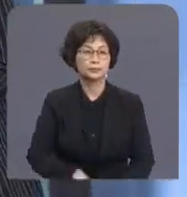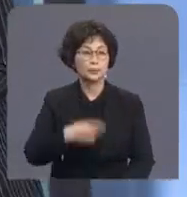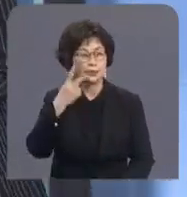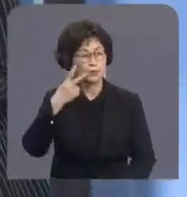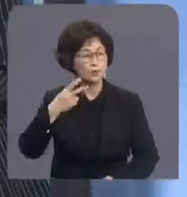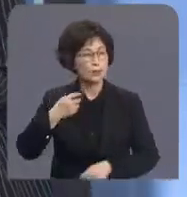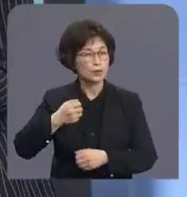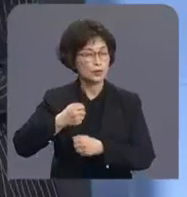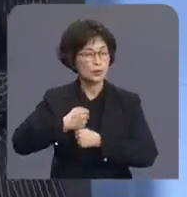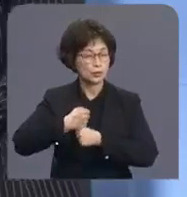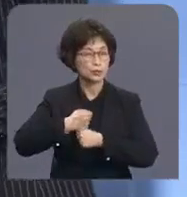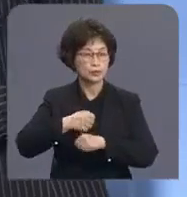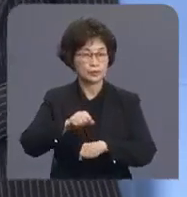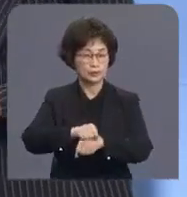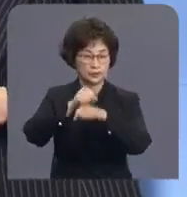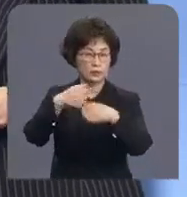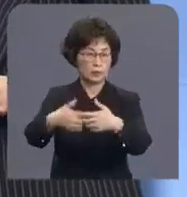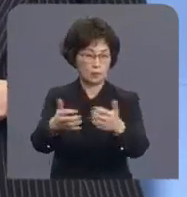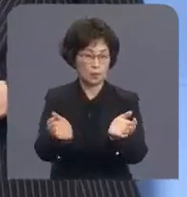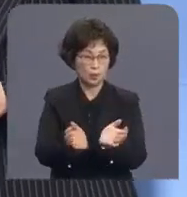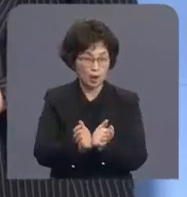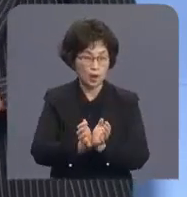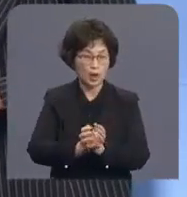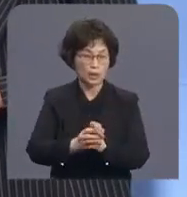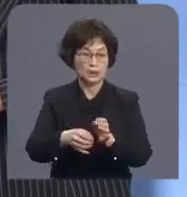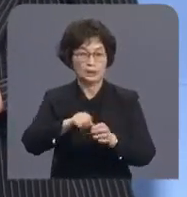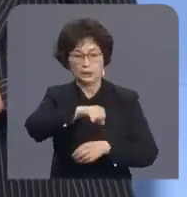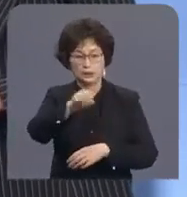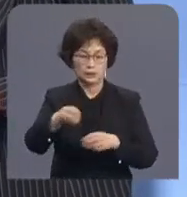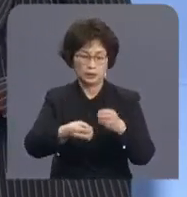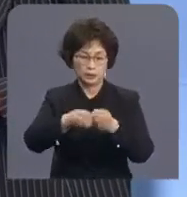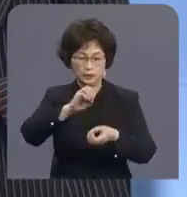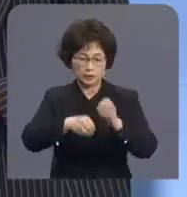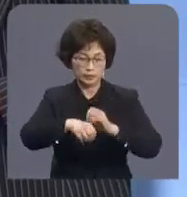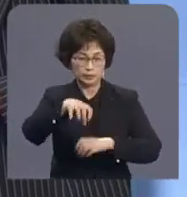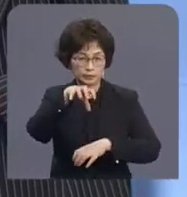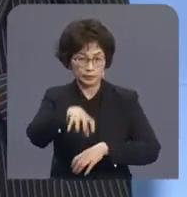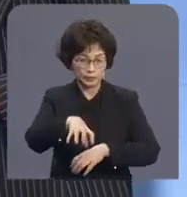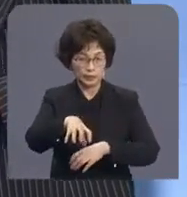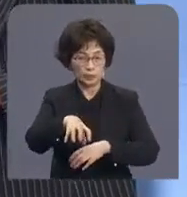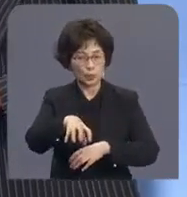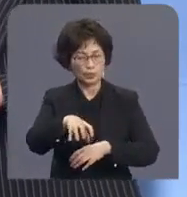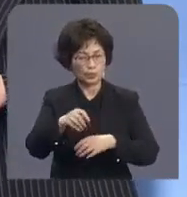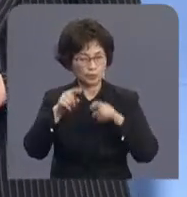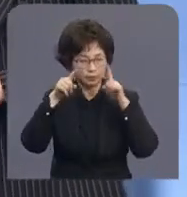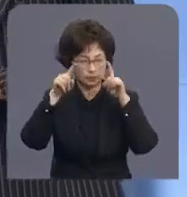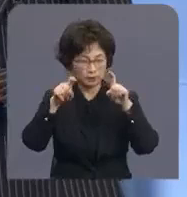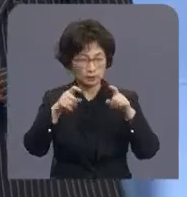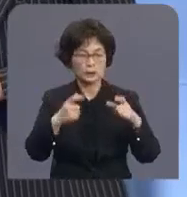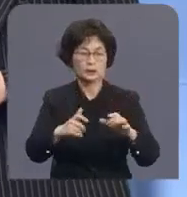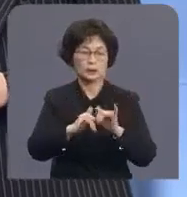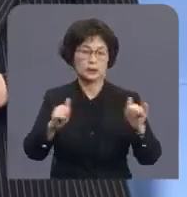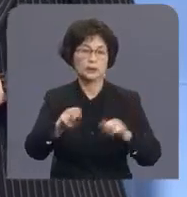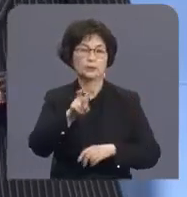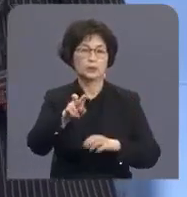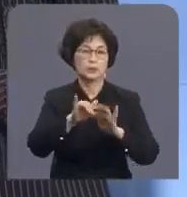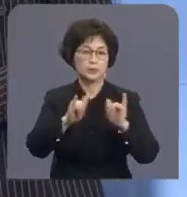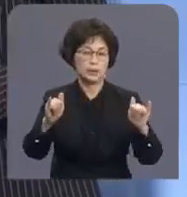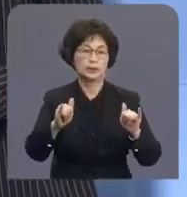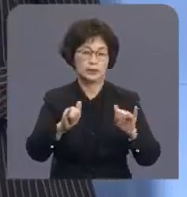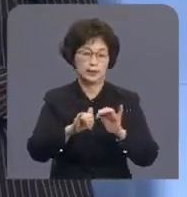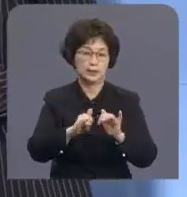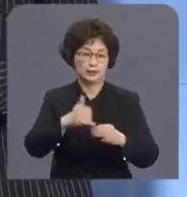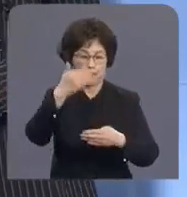미군 55 곱창이 사실상 세균 실험 7이라는 의혹을 받고 있는 가운데 주민 20만 명은 폐쇄를